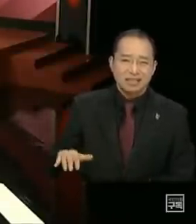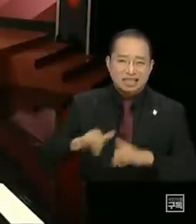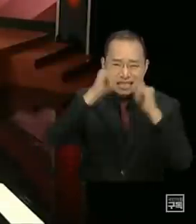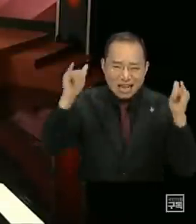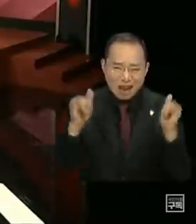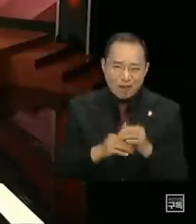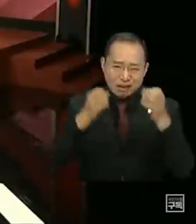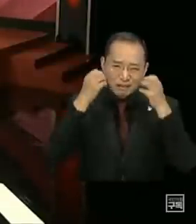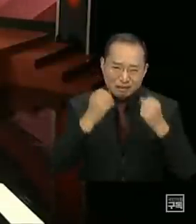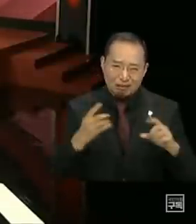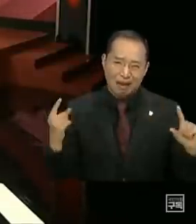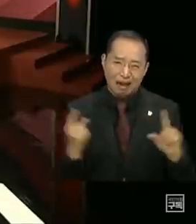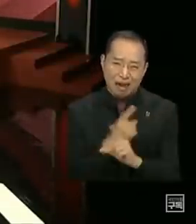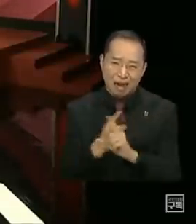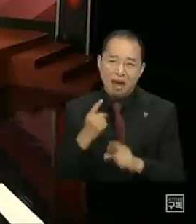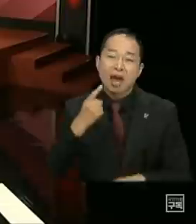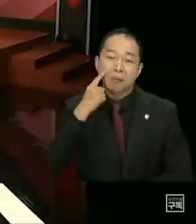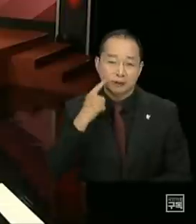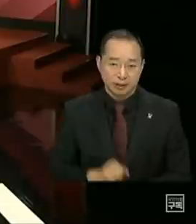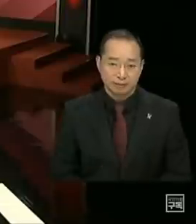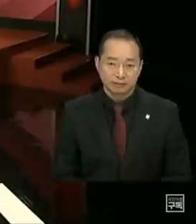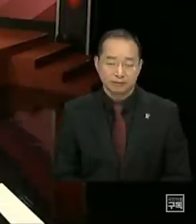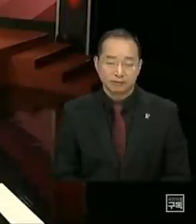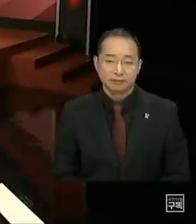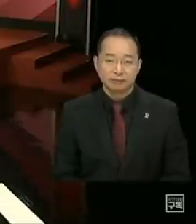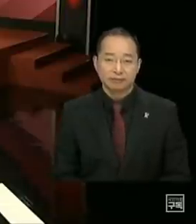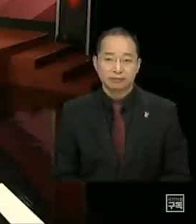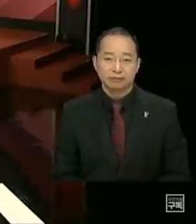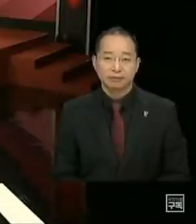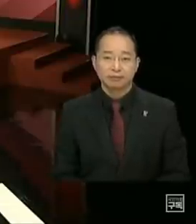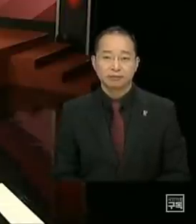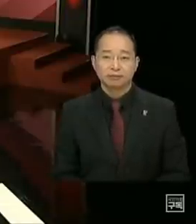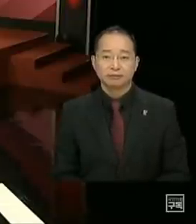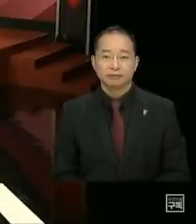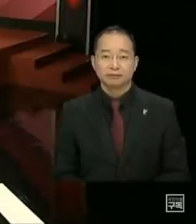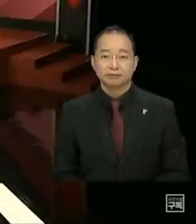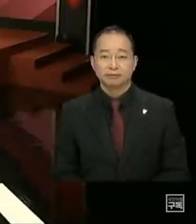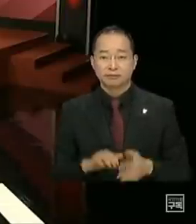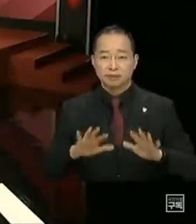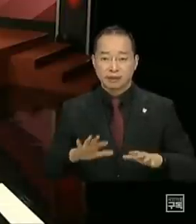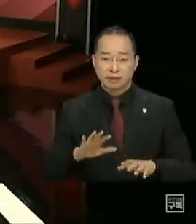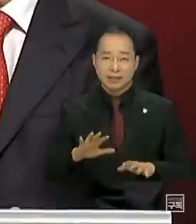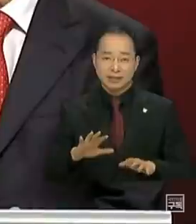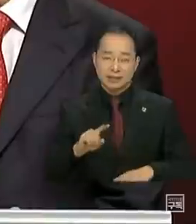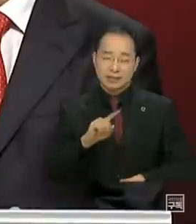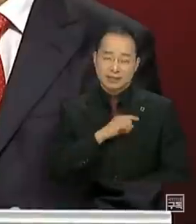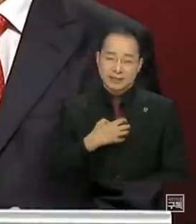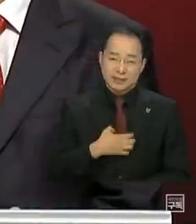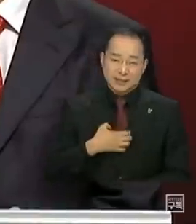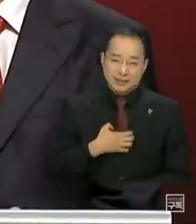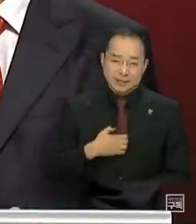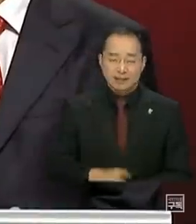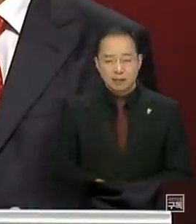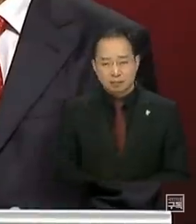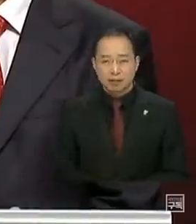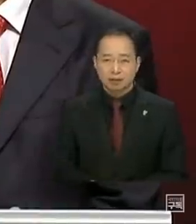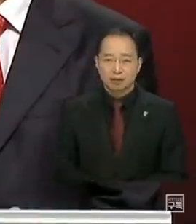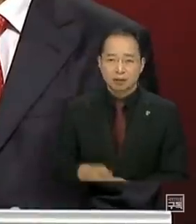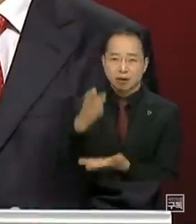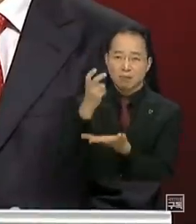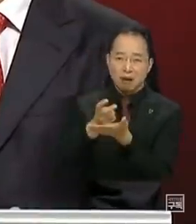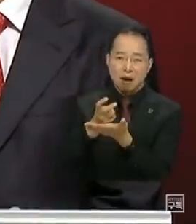겁니다. 네. 사실 그 우리가 지금 가장 힘들어하는 것이 때법이지